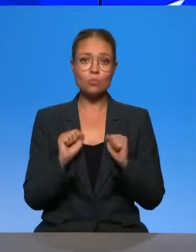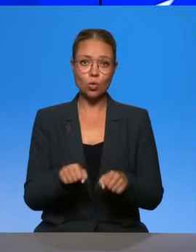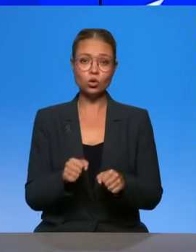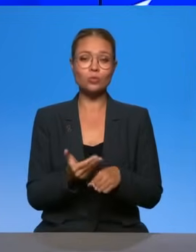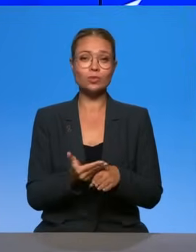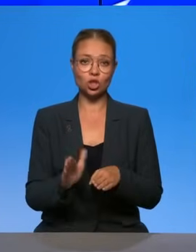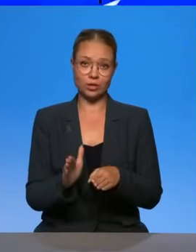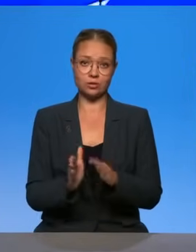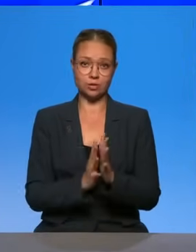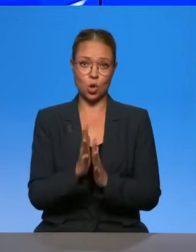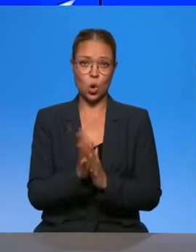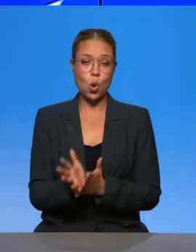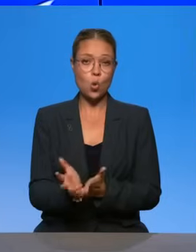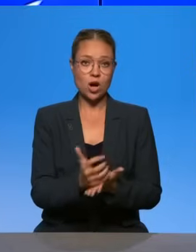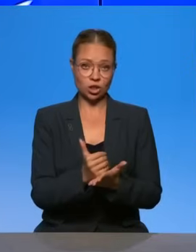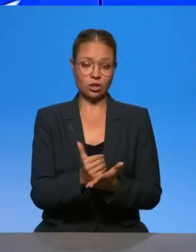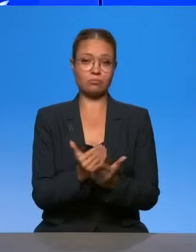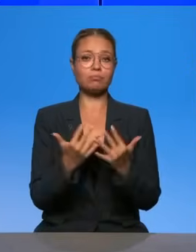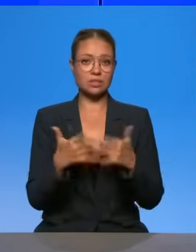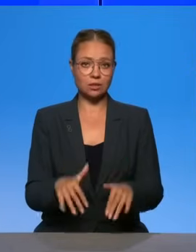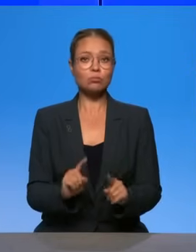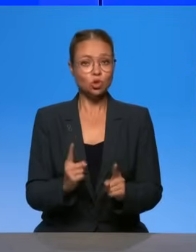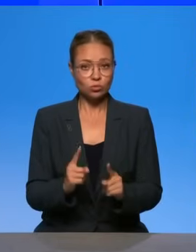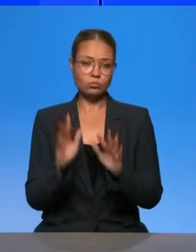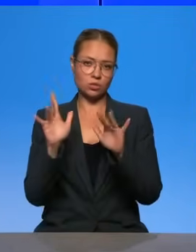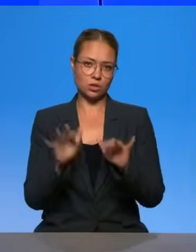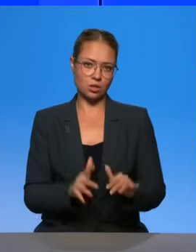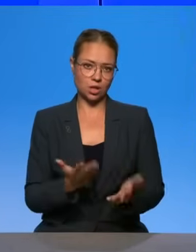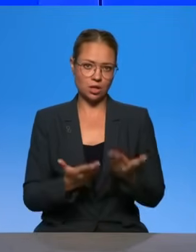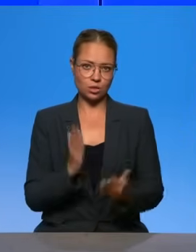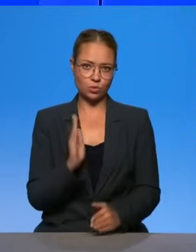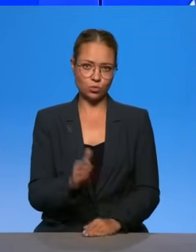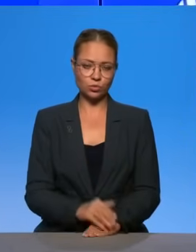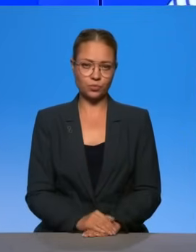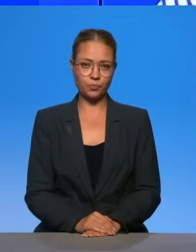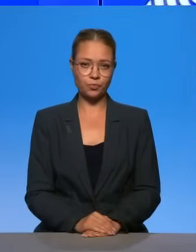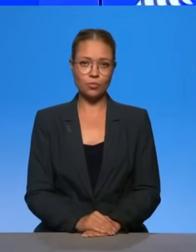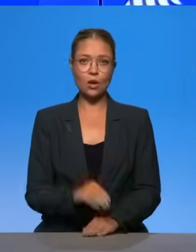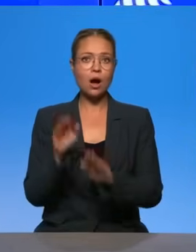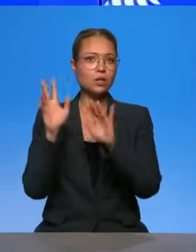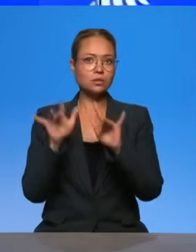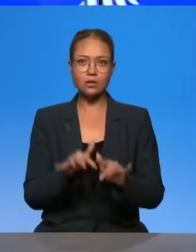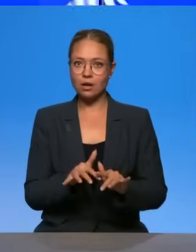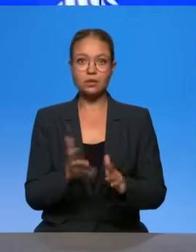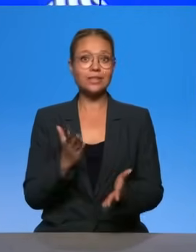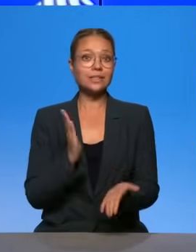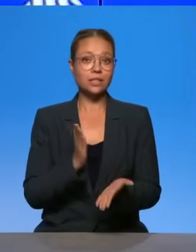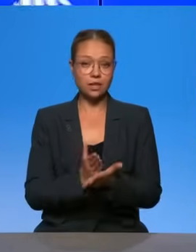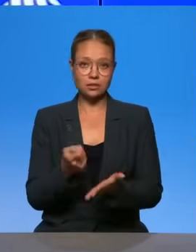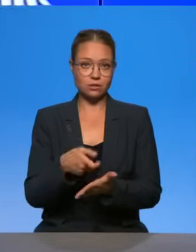урожая, уйдет под снег. Ну, соответственно, под снегом убирать невозможно, то есть по весне